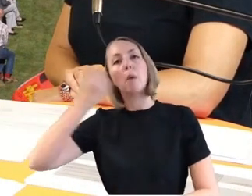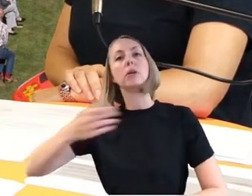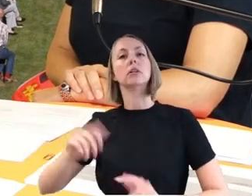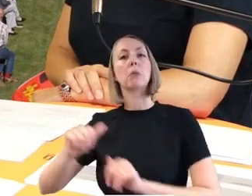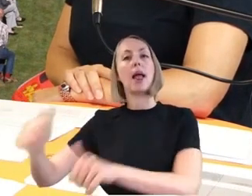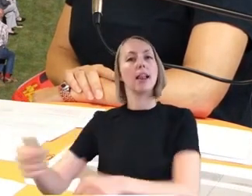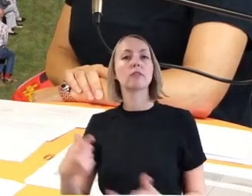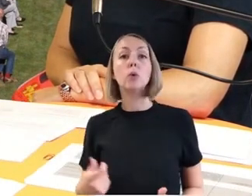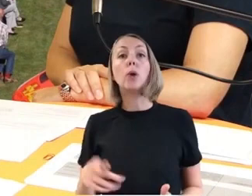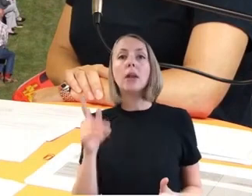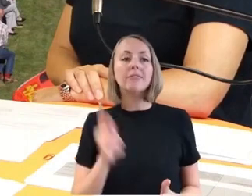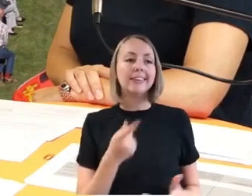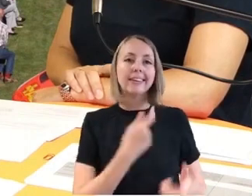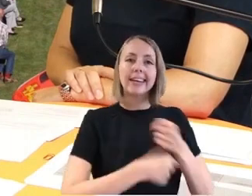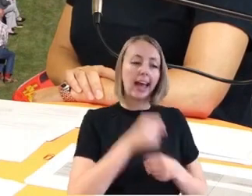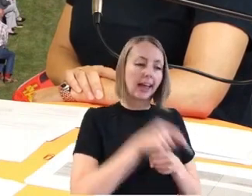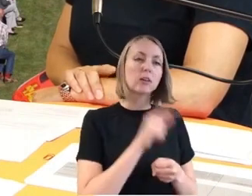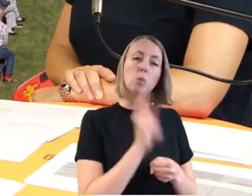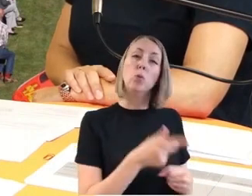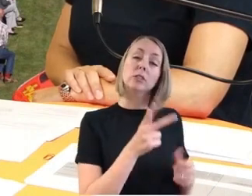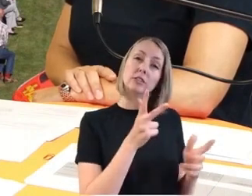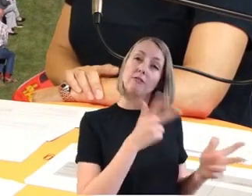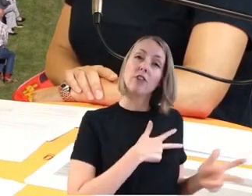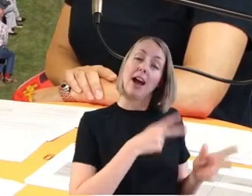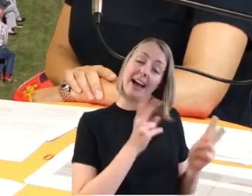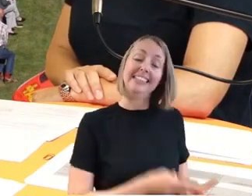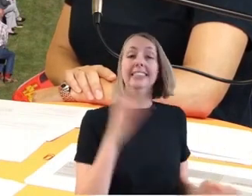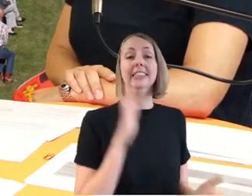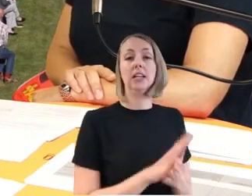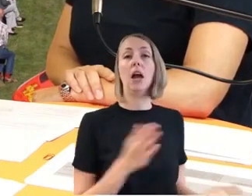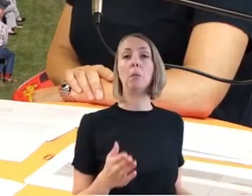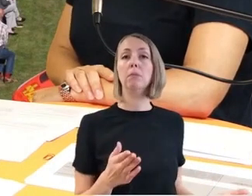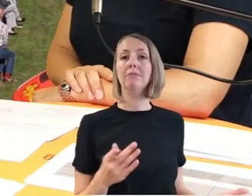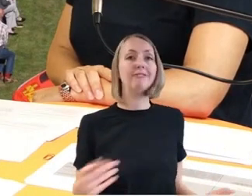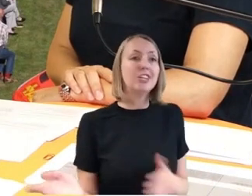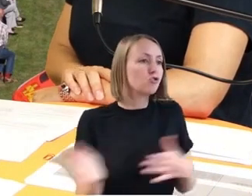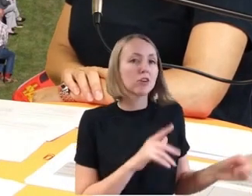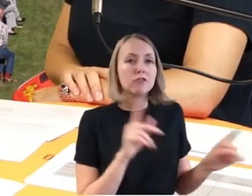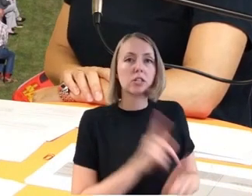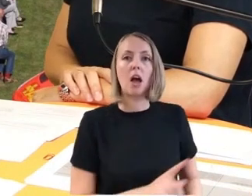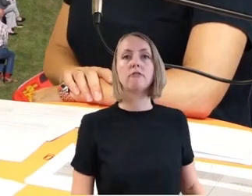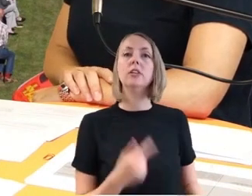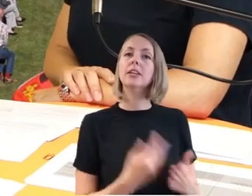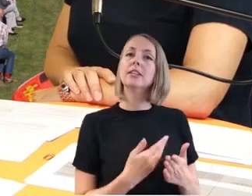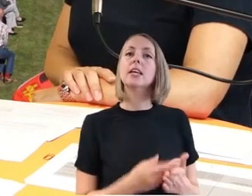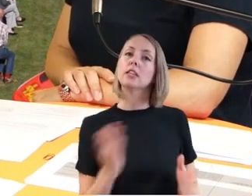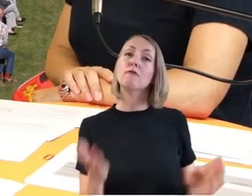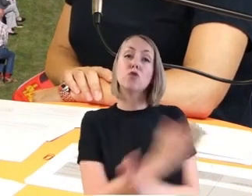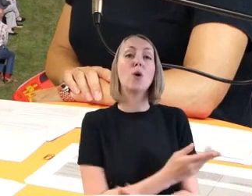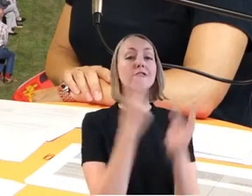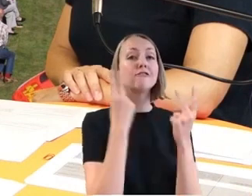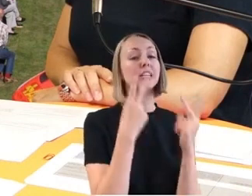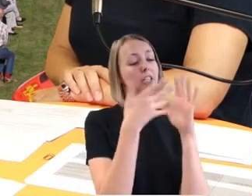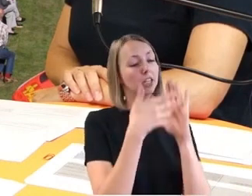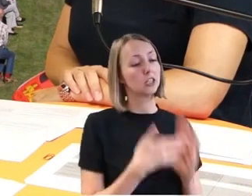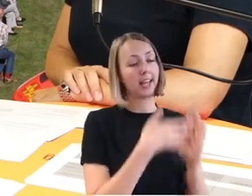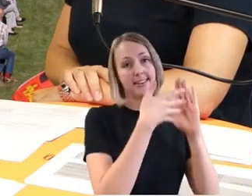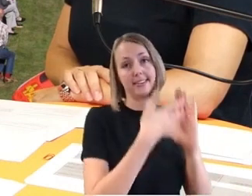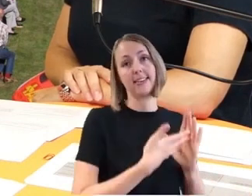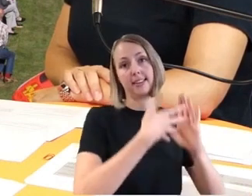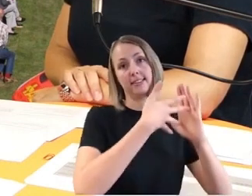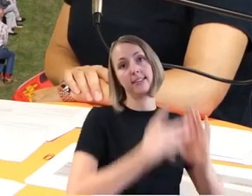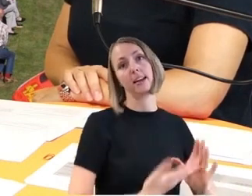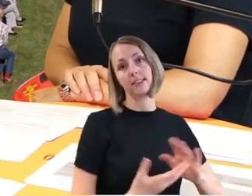können dass sie auch das tun was sie tun sollen und so auch den schutz der bevölkerung überhaupt aufrechterhalten deswegen ist die bohrung ein sehr elementare